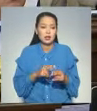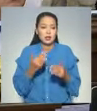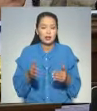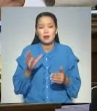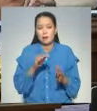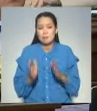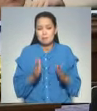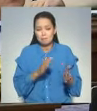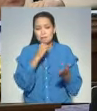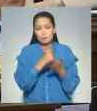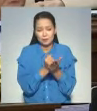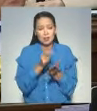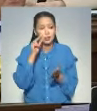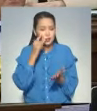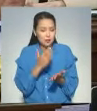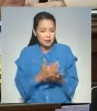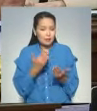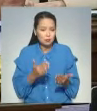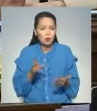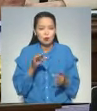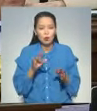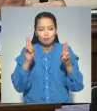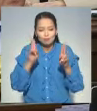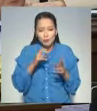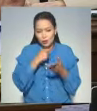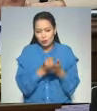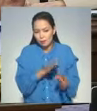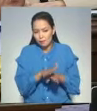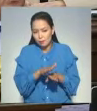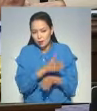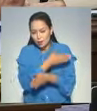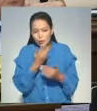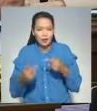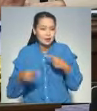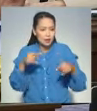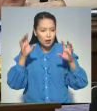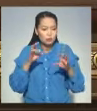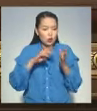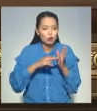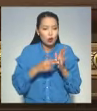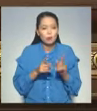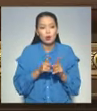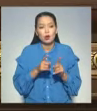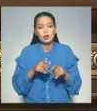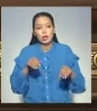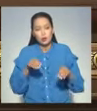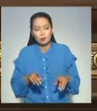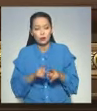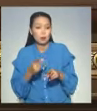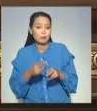бар, бірақ ол тәртіп көп жағдайда сақталмай отыр. Соның салдарынан кейбір заң жобаларының қабылдануы кідіріп